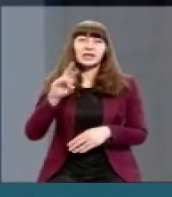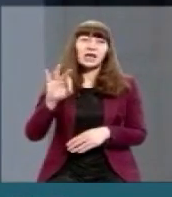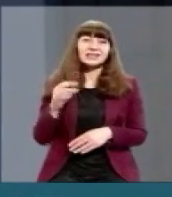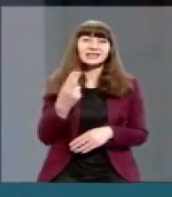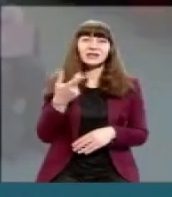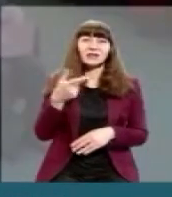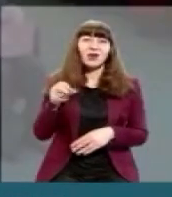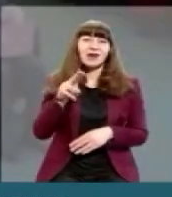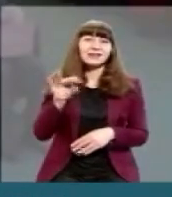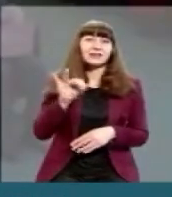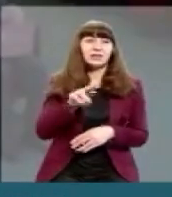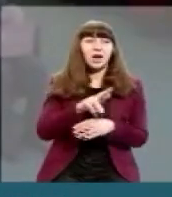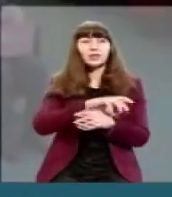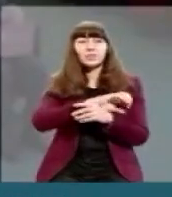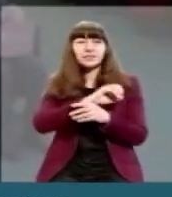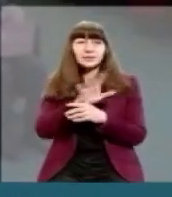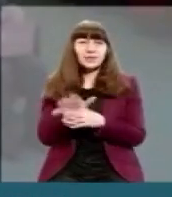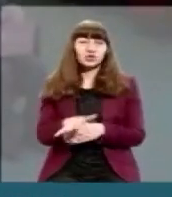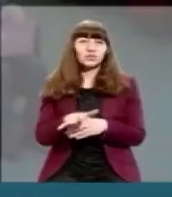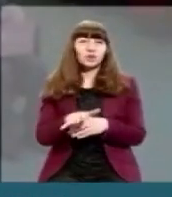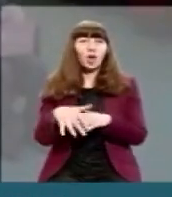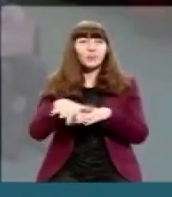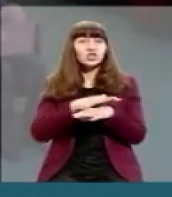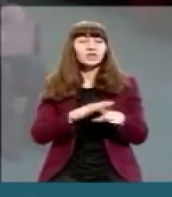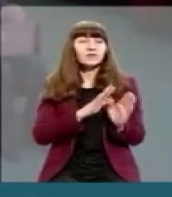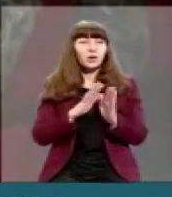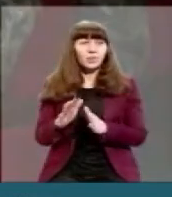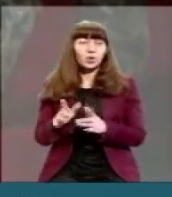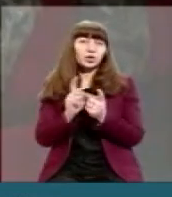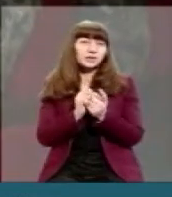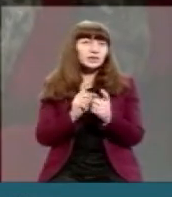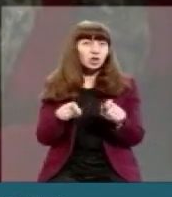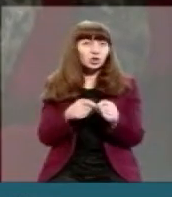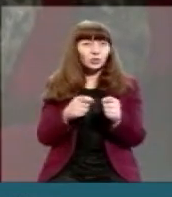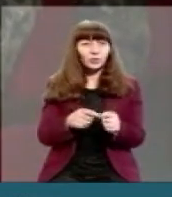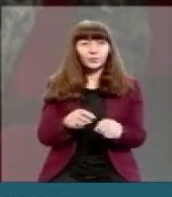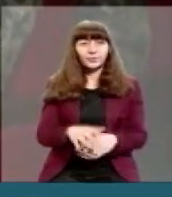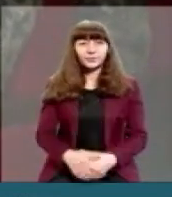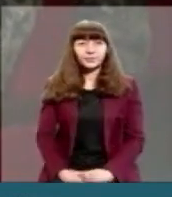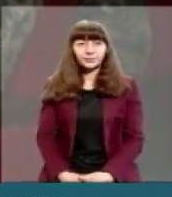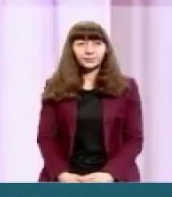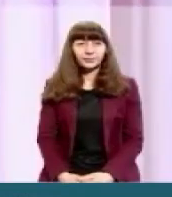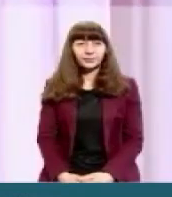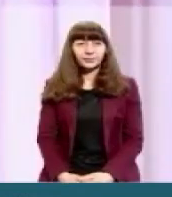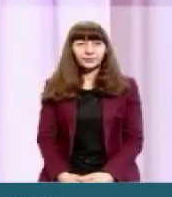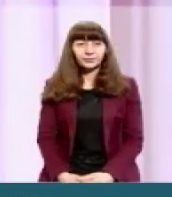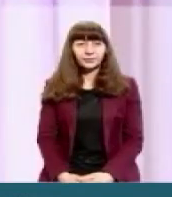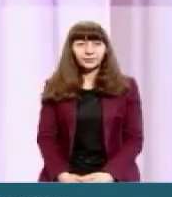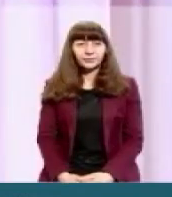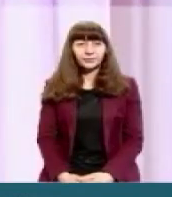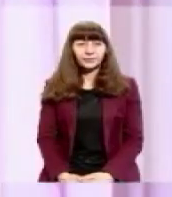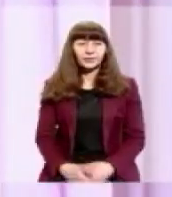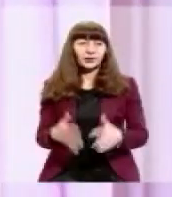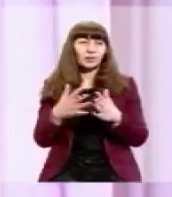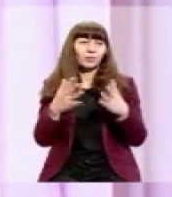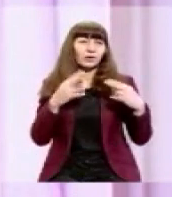Нацгвардии обеспечивают общественный порядок, борются с правонарушителями и приходят на помощь людям, оказавшимся в чрезвычайной ситуации. Проведена большая работа